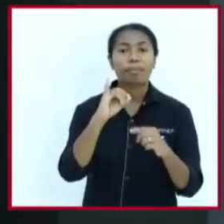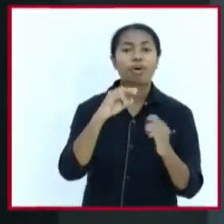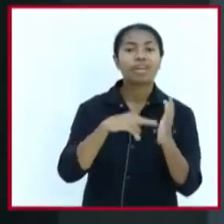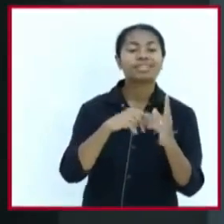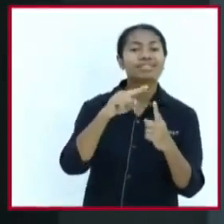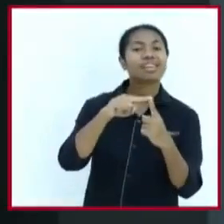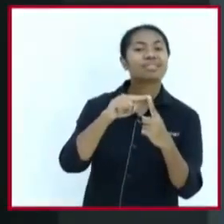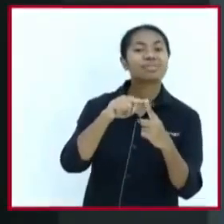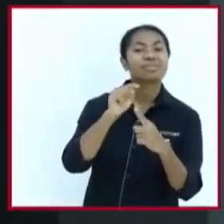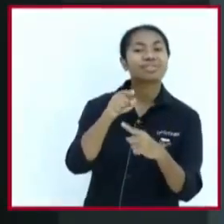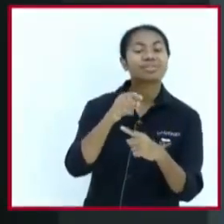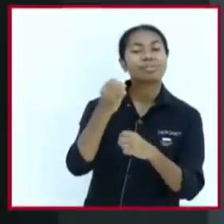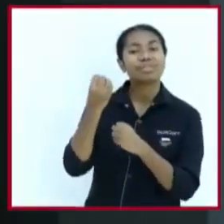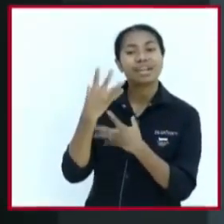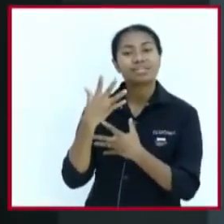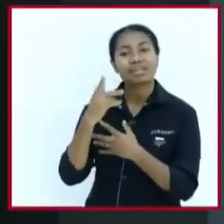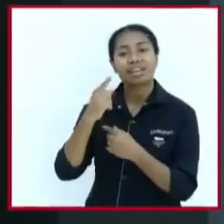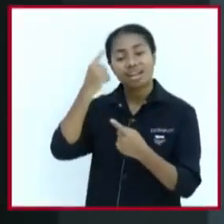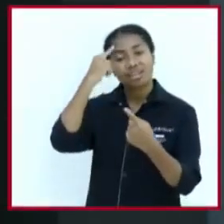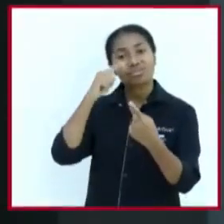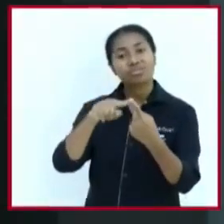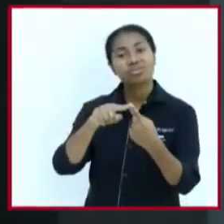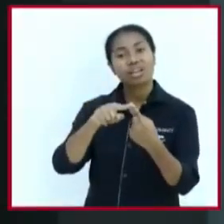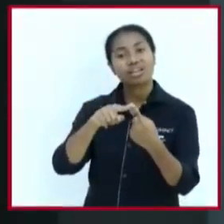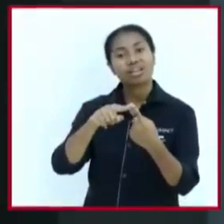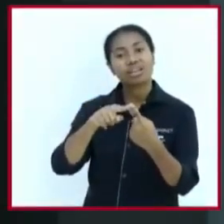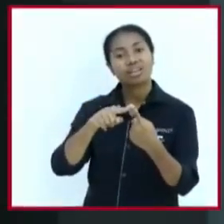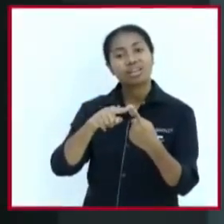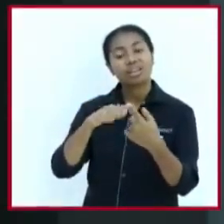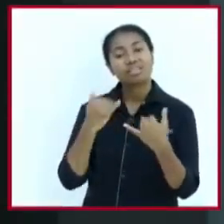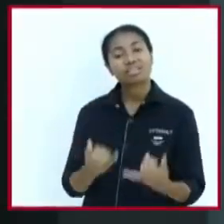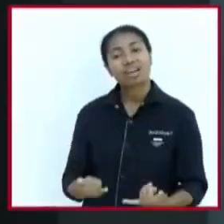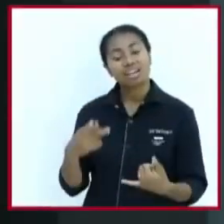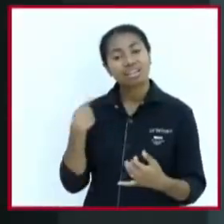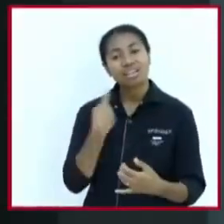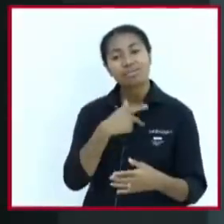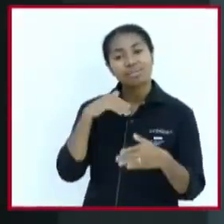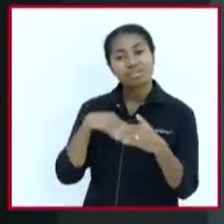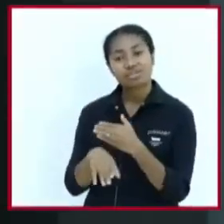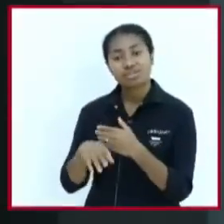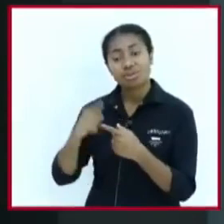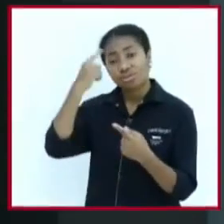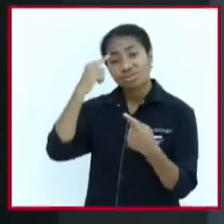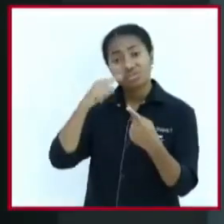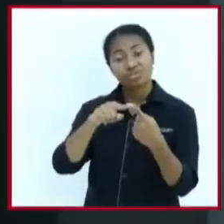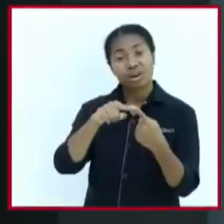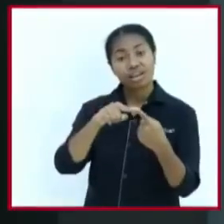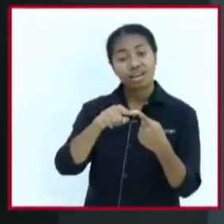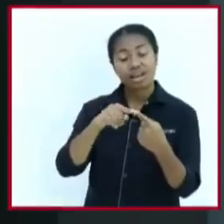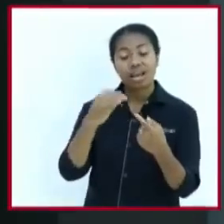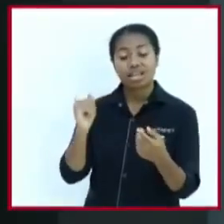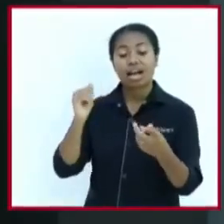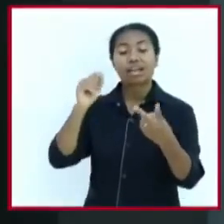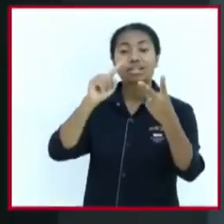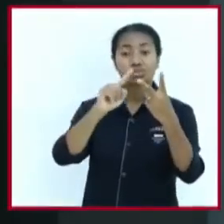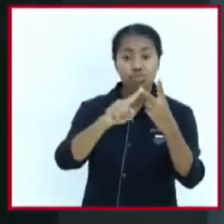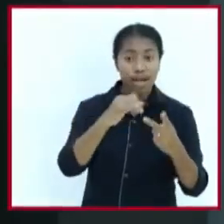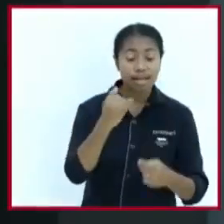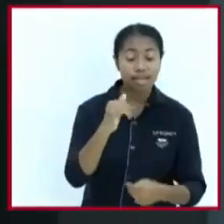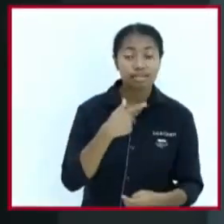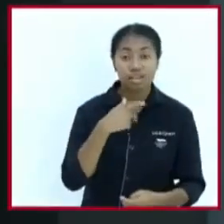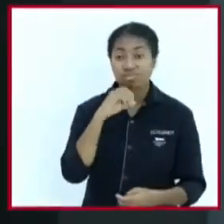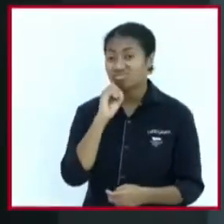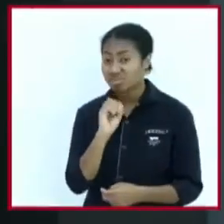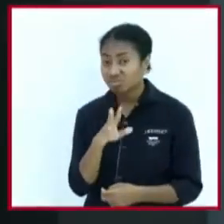menjelaskan soal tujuan satu dan sekarang dia masuk kepada tujuan kedua dan yang ketiga yang saya sebut dalam